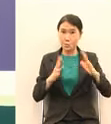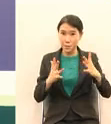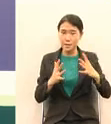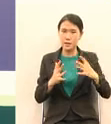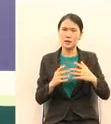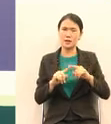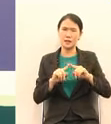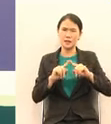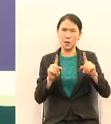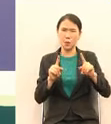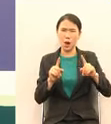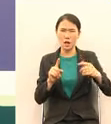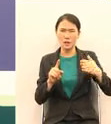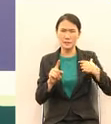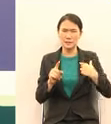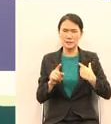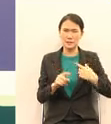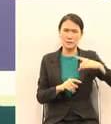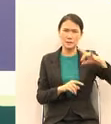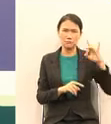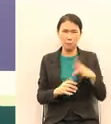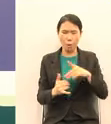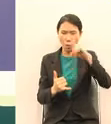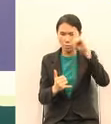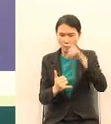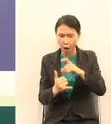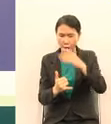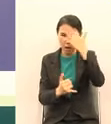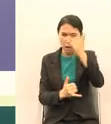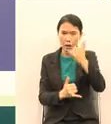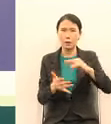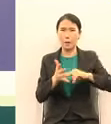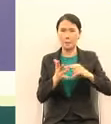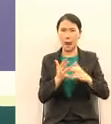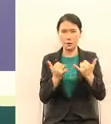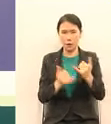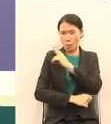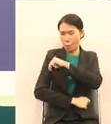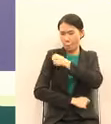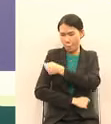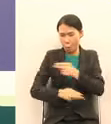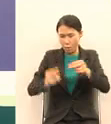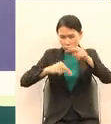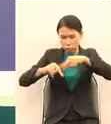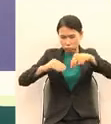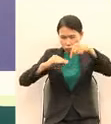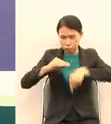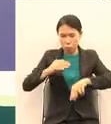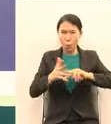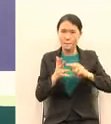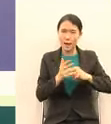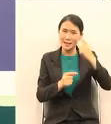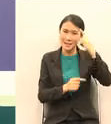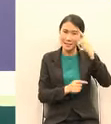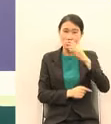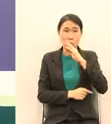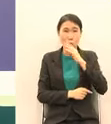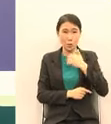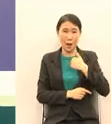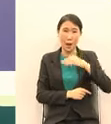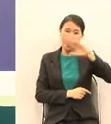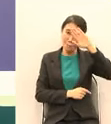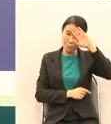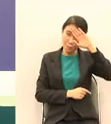ถึงได้รุนแรงและเสียชีวิตนะซึ่งต้องดูว่าเข้ามาโรงพยาบาลช้าไปไห